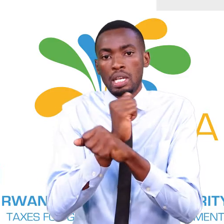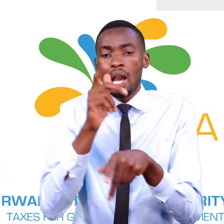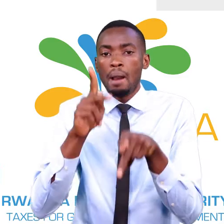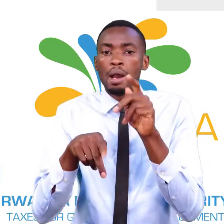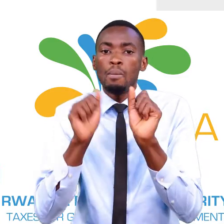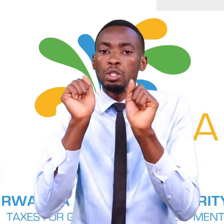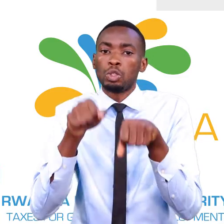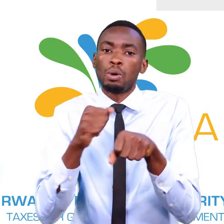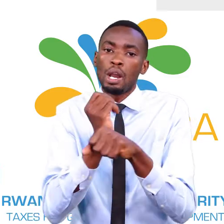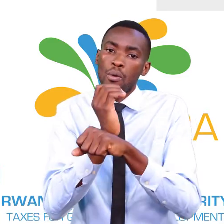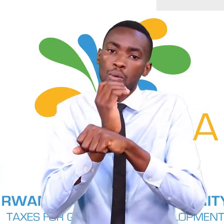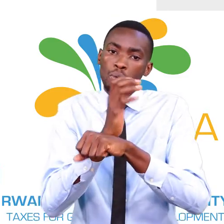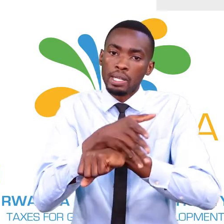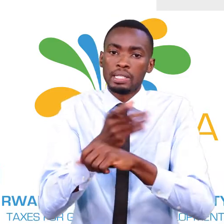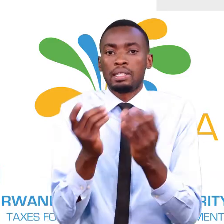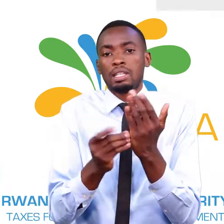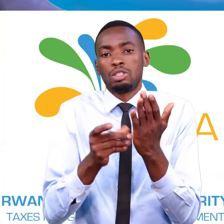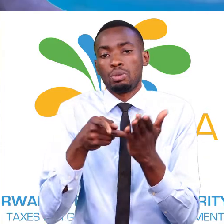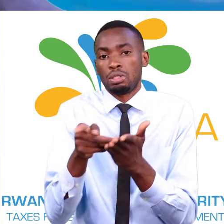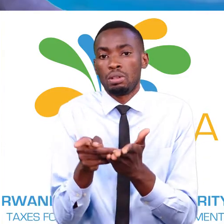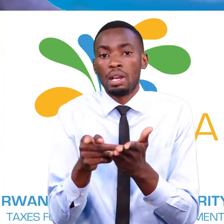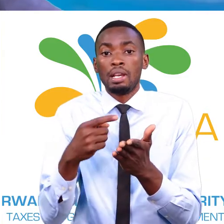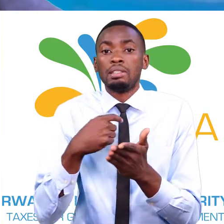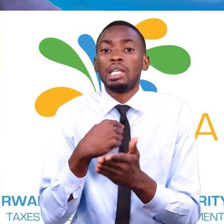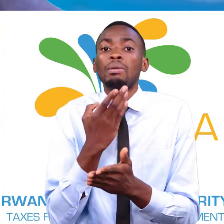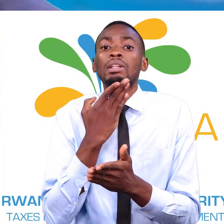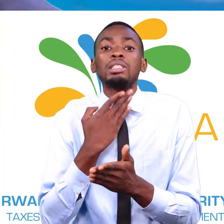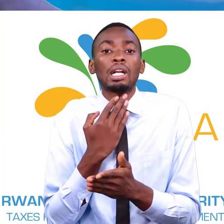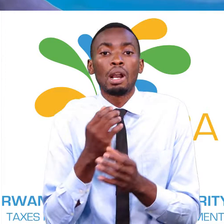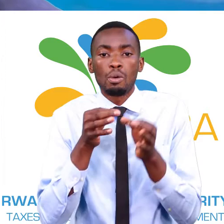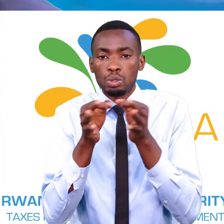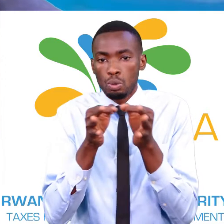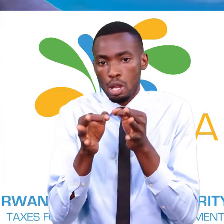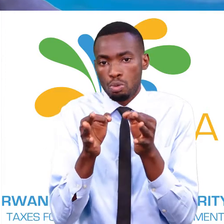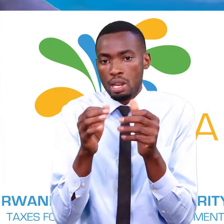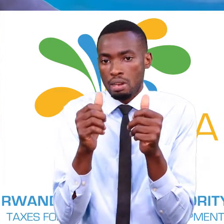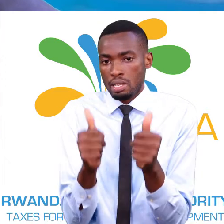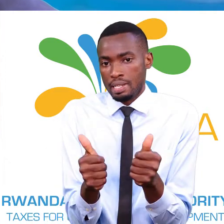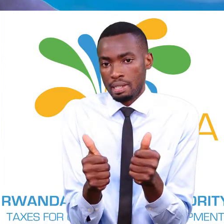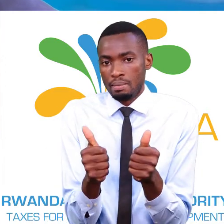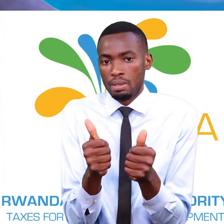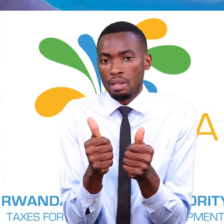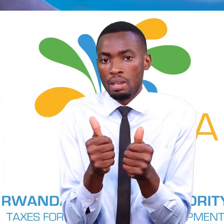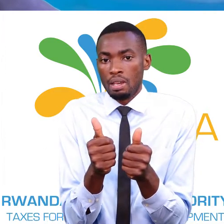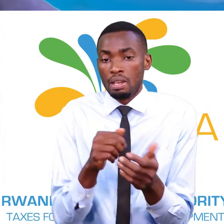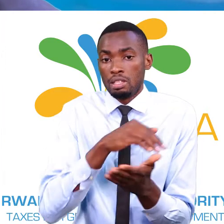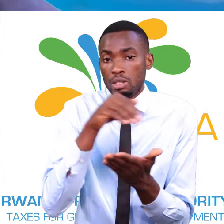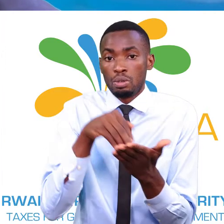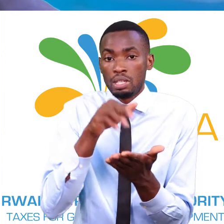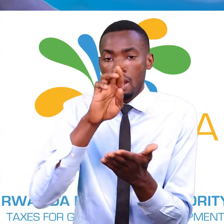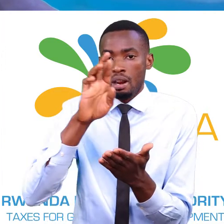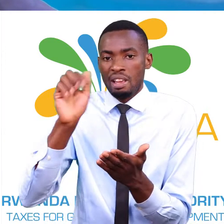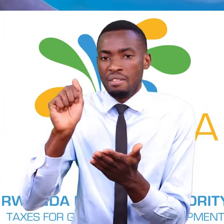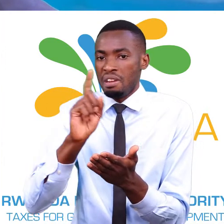yo kwishyura maze bakaba bahabwa ibihano ariko nyangu mbaze nsobanura neza ko ikigo cy'imisoro n'amahoro ntabwo gishinzwe guca abantu